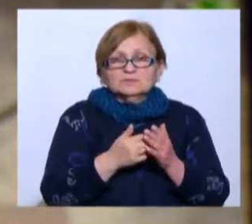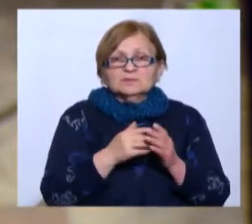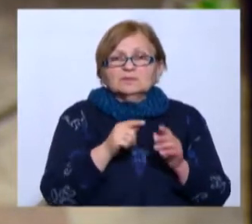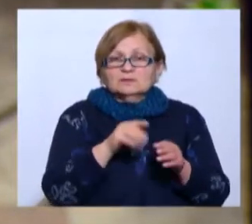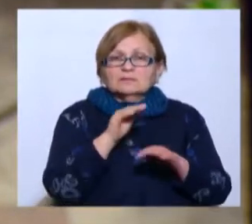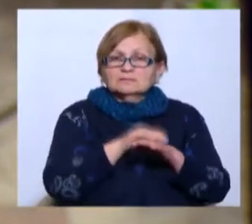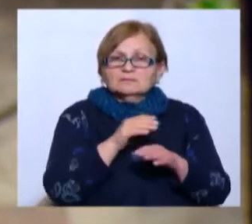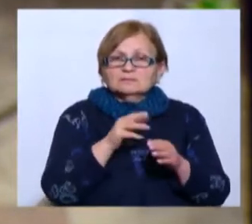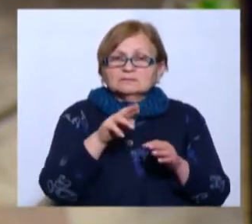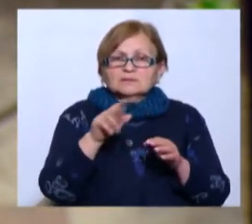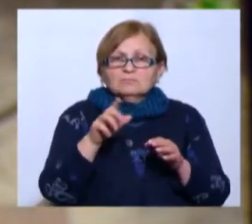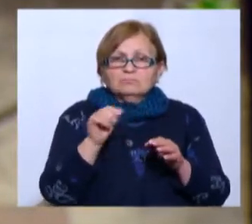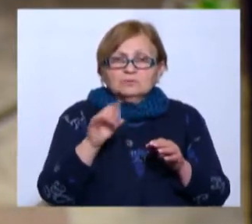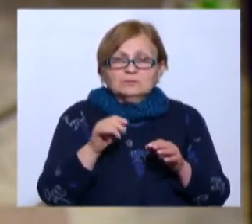დებულების